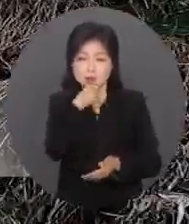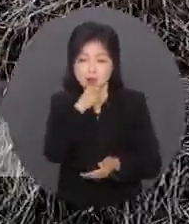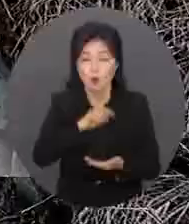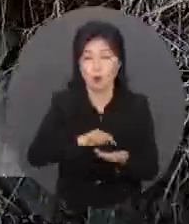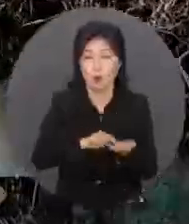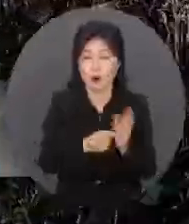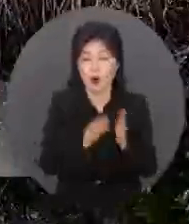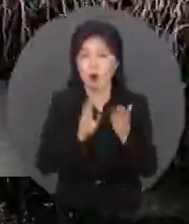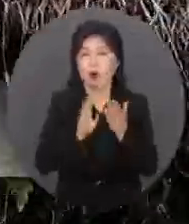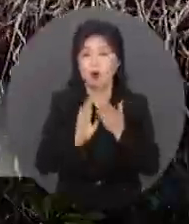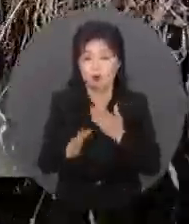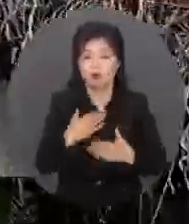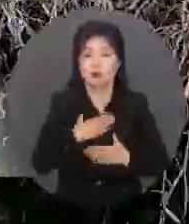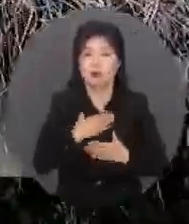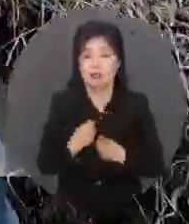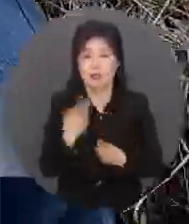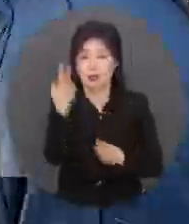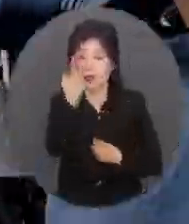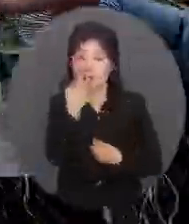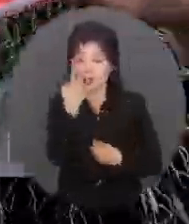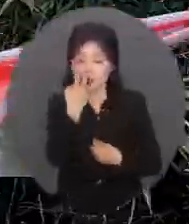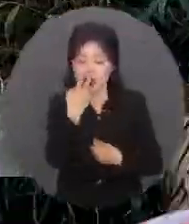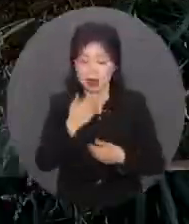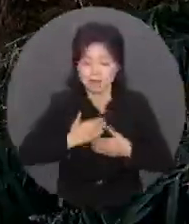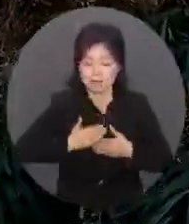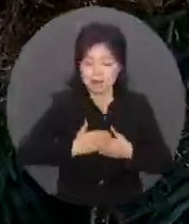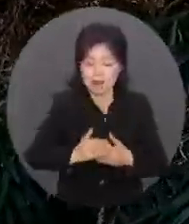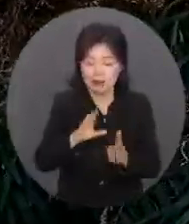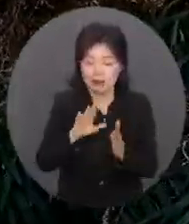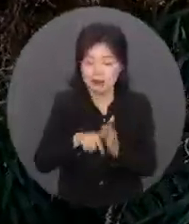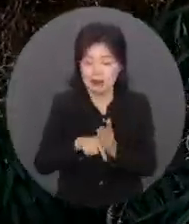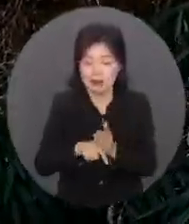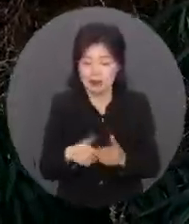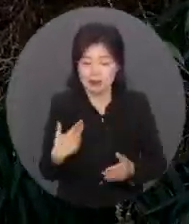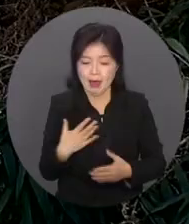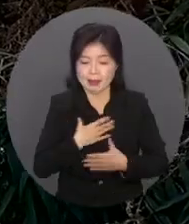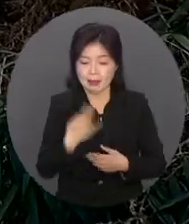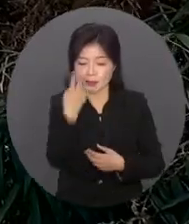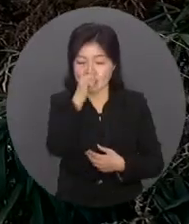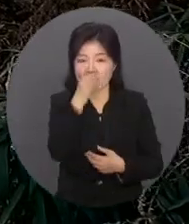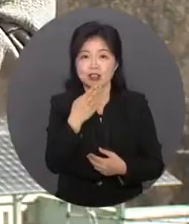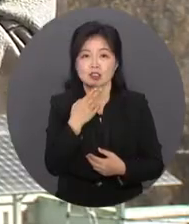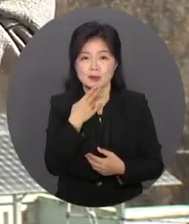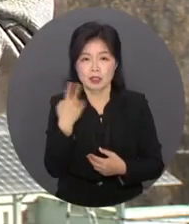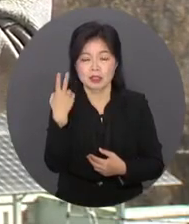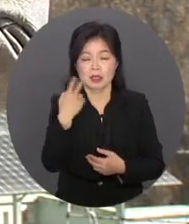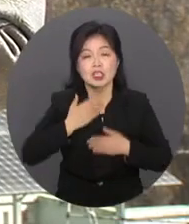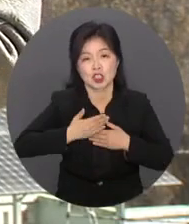최초의 안전성 검토가 제대로 이루어졌는지에 대한 내부 조사 착수까지 예고하고 있습니다